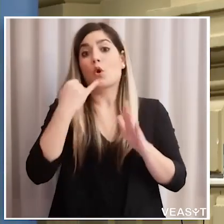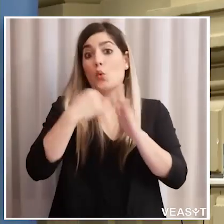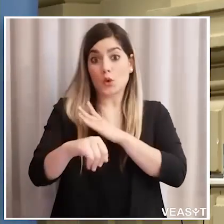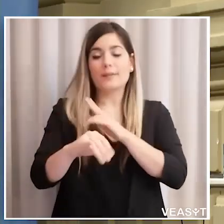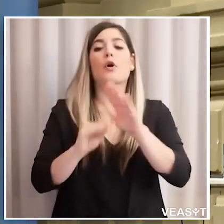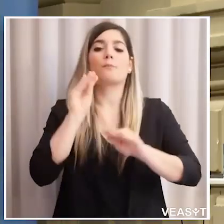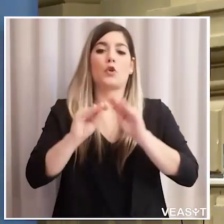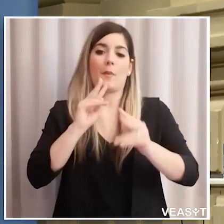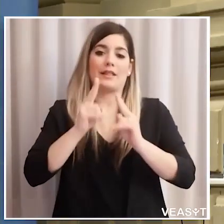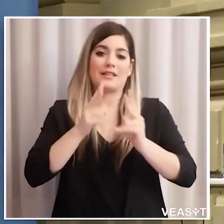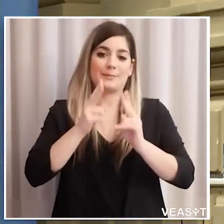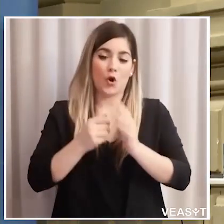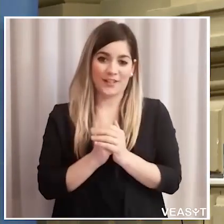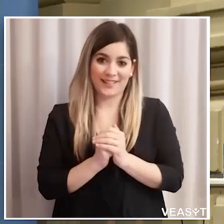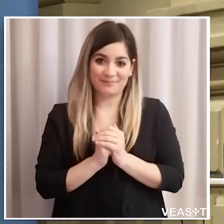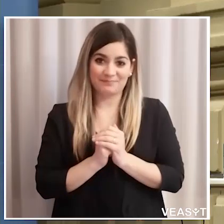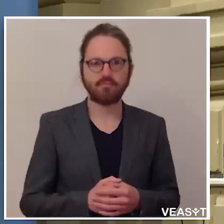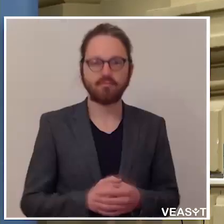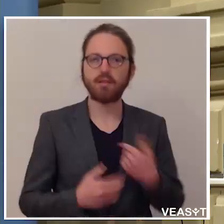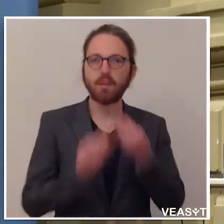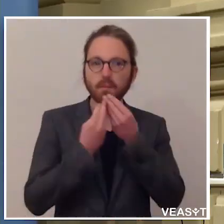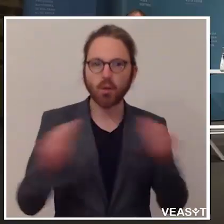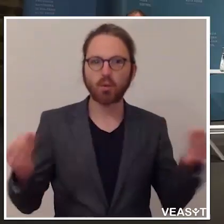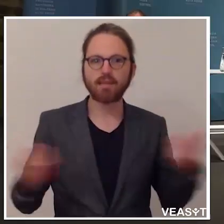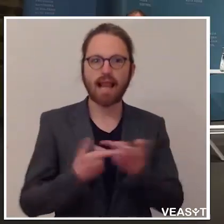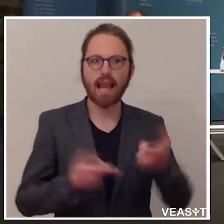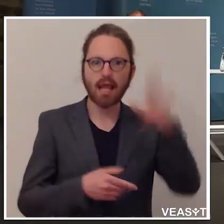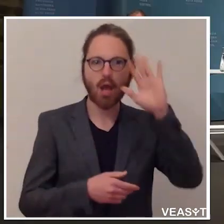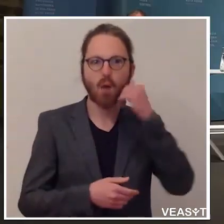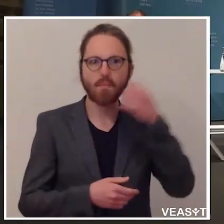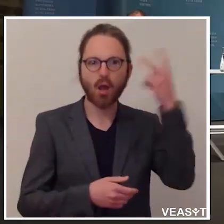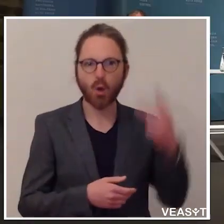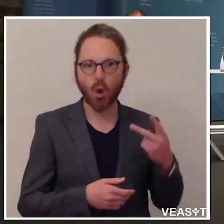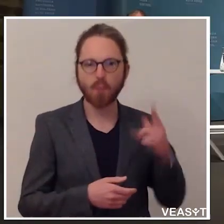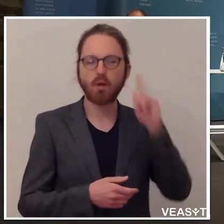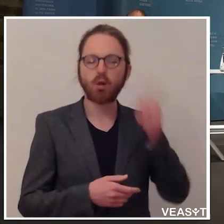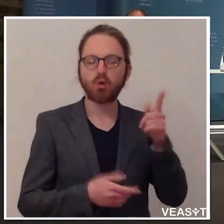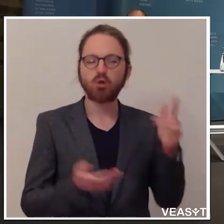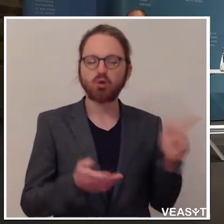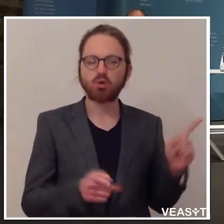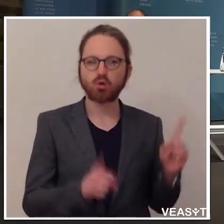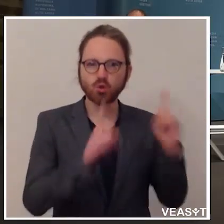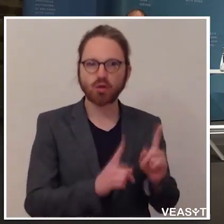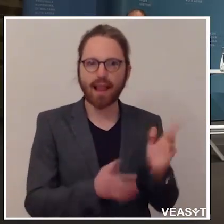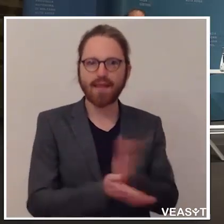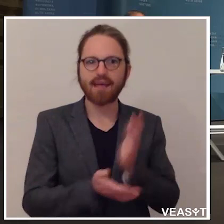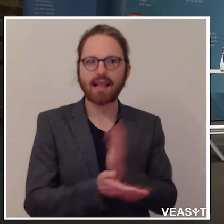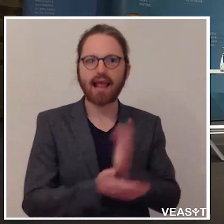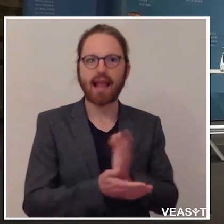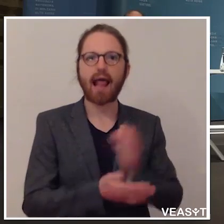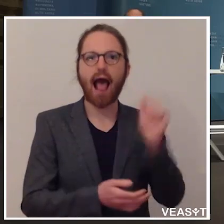alle domande. Ich begrüße Landeshauptmann Arno Kompatscher und seinen Stellvertreter Daniel Alfreider hier